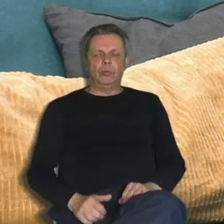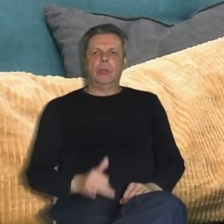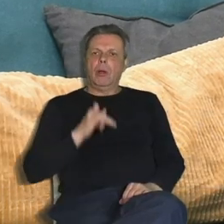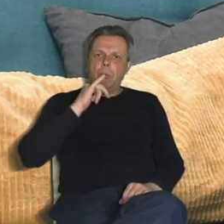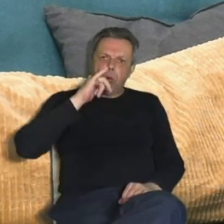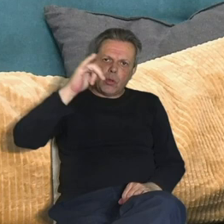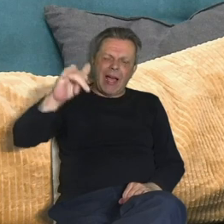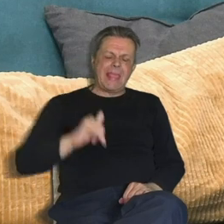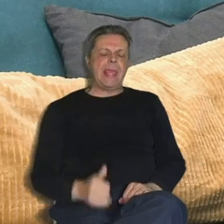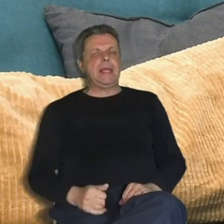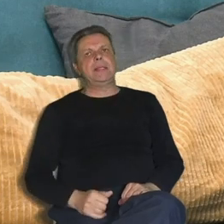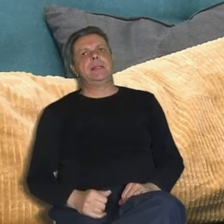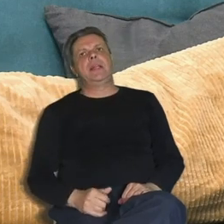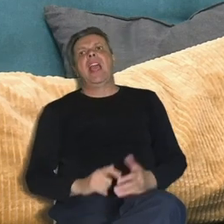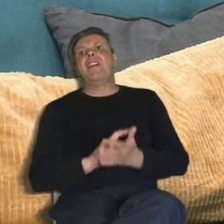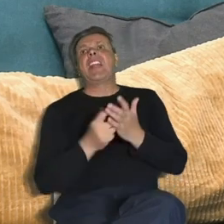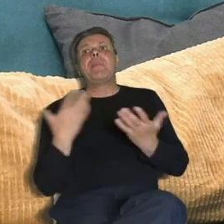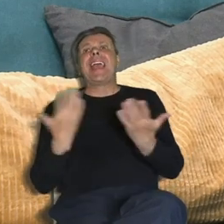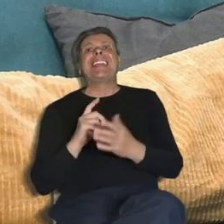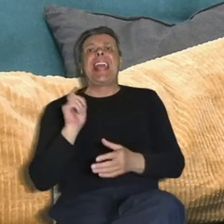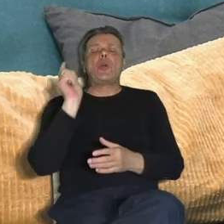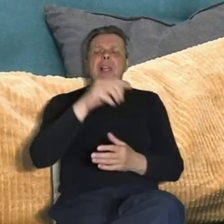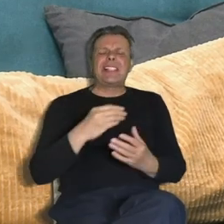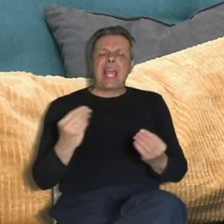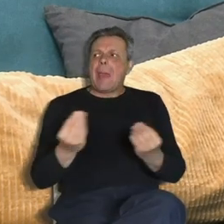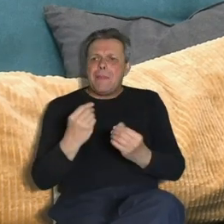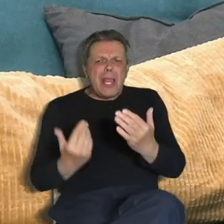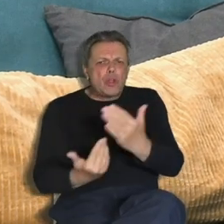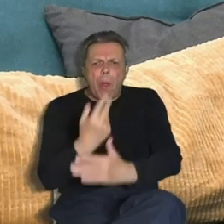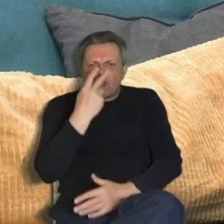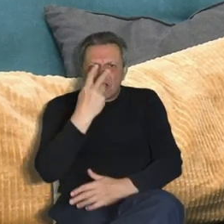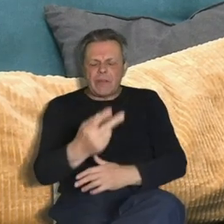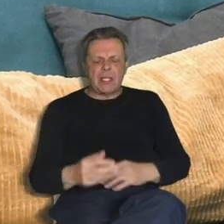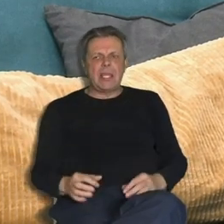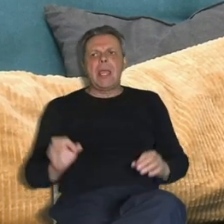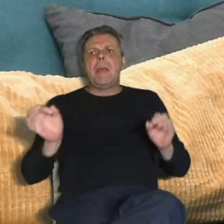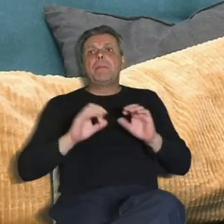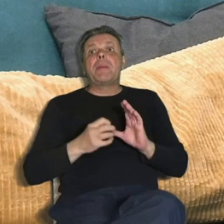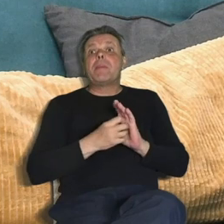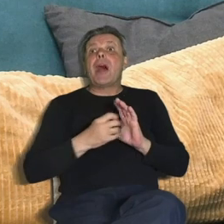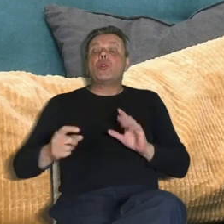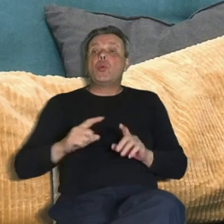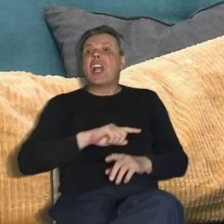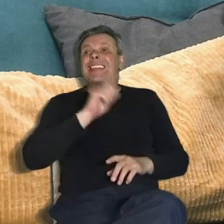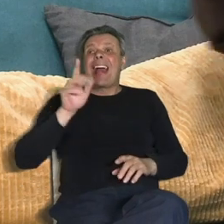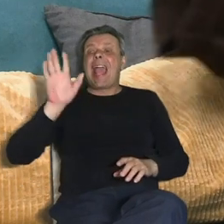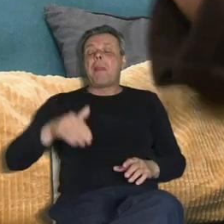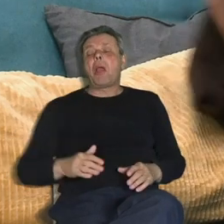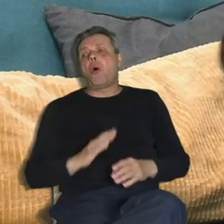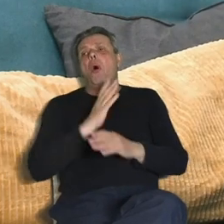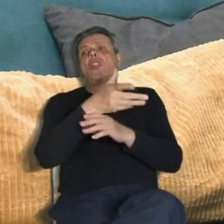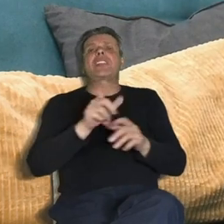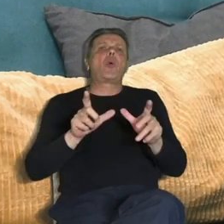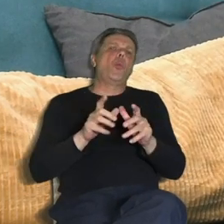putovanja, imate vrijeme u kojem tamo dolazite gdje je nešto novo. Dakle, priprema je mnogo duže traje nego li odlazak recimo u jednoj